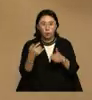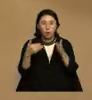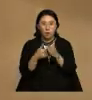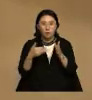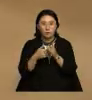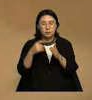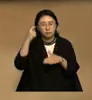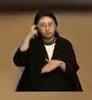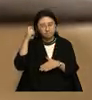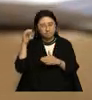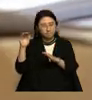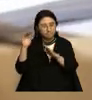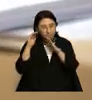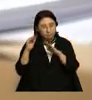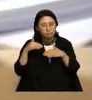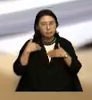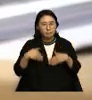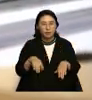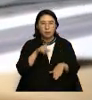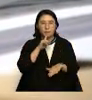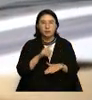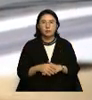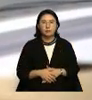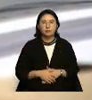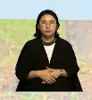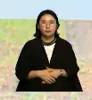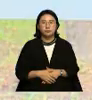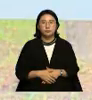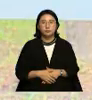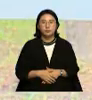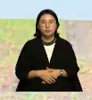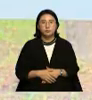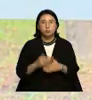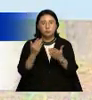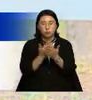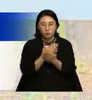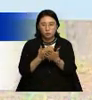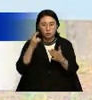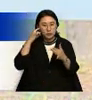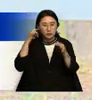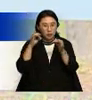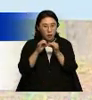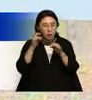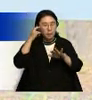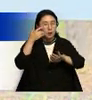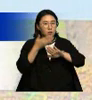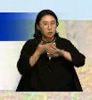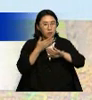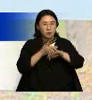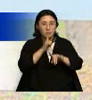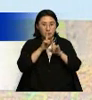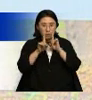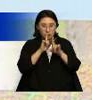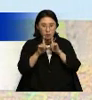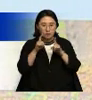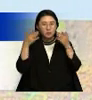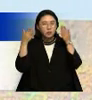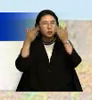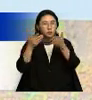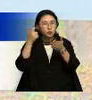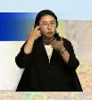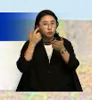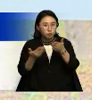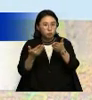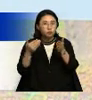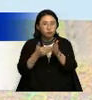없이 의견 수렴 절차도 부실했다고 지적합니다. 분구를 찬성하냐 반대에 대한 의견에 집중해서